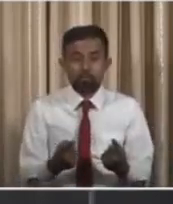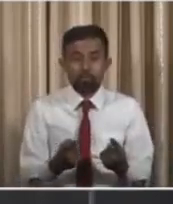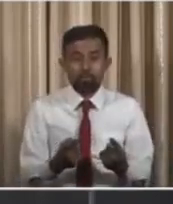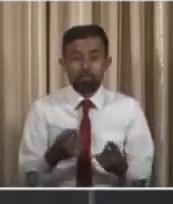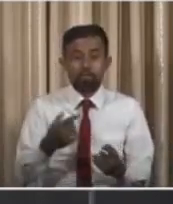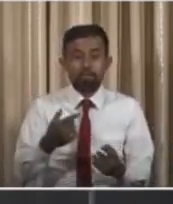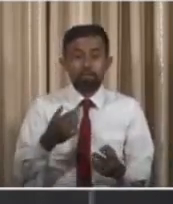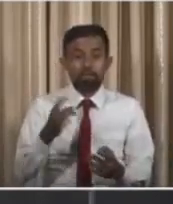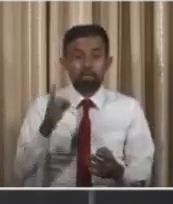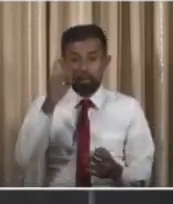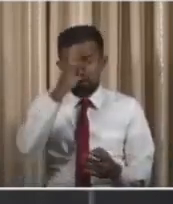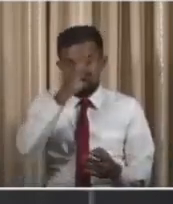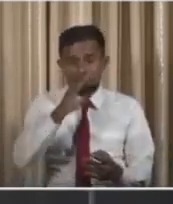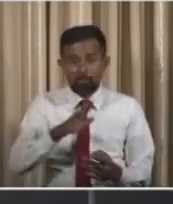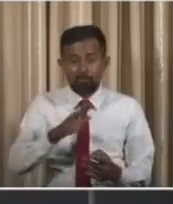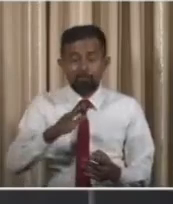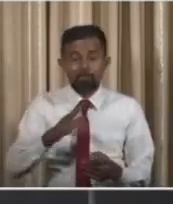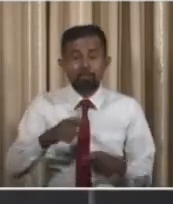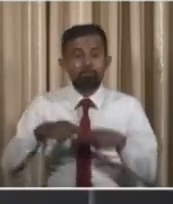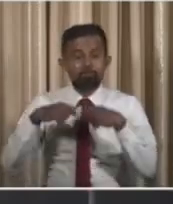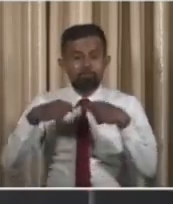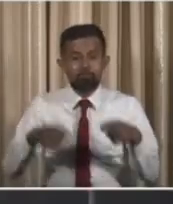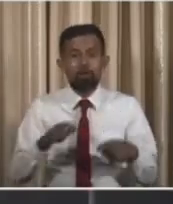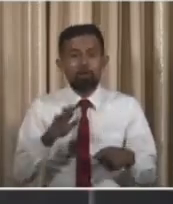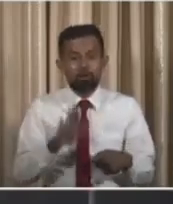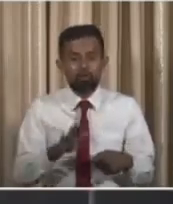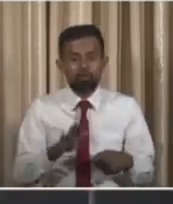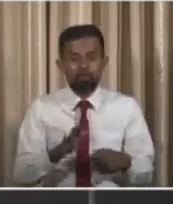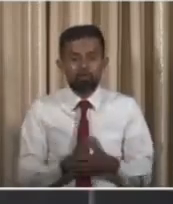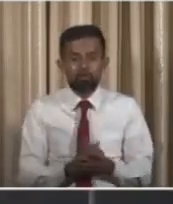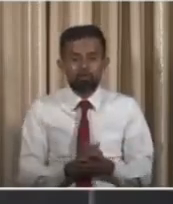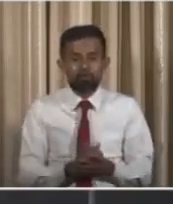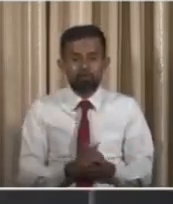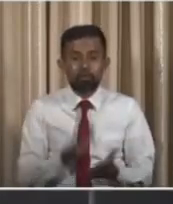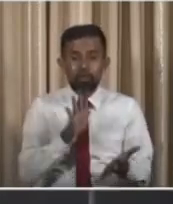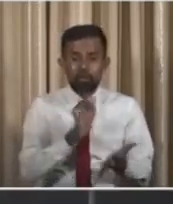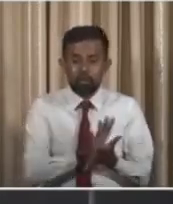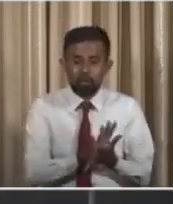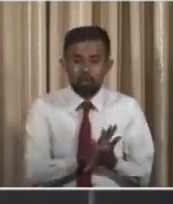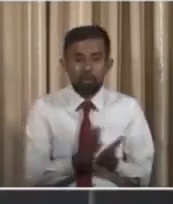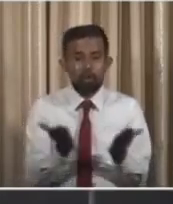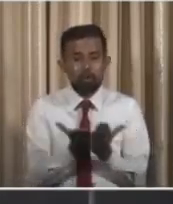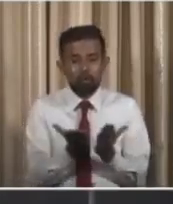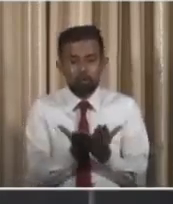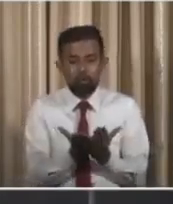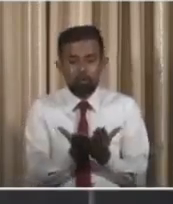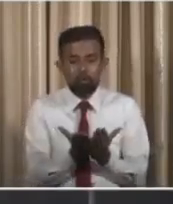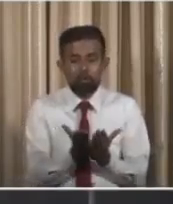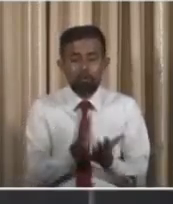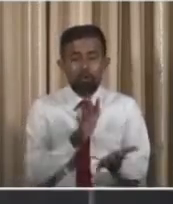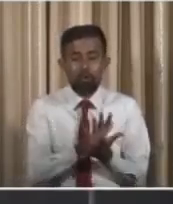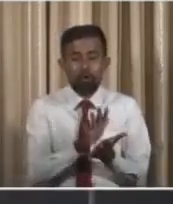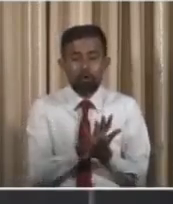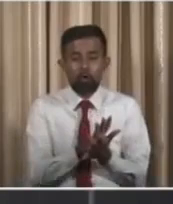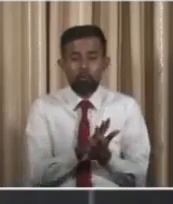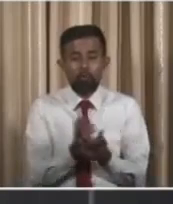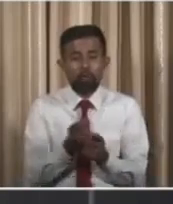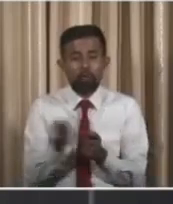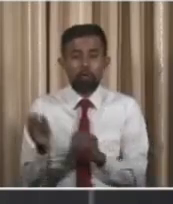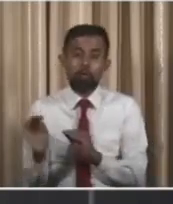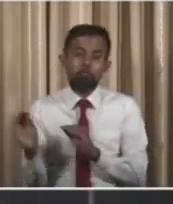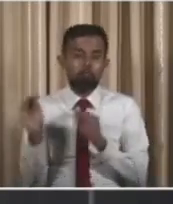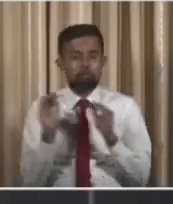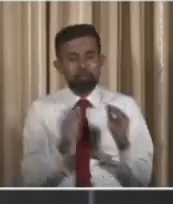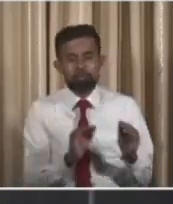පිටරටින් ගේන විතරයි ඒ වෙලාව ගෙවීමක් කරන්න ඕනේ. අච්චු ගහන්න කොළවලට ප්‍රින්ටින් කෝපරේෂන් එකට ගෙවන්නේ